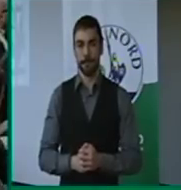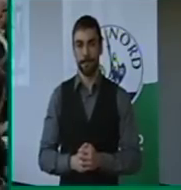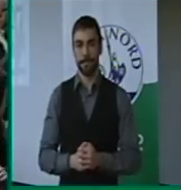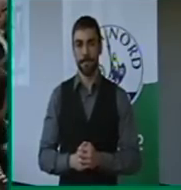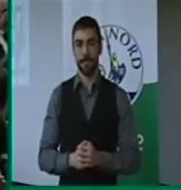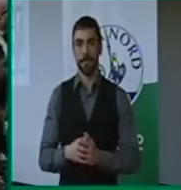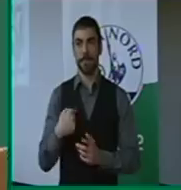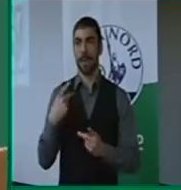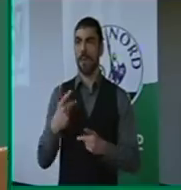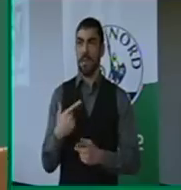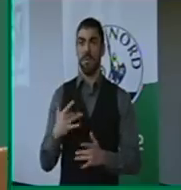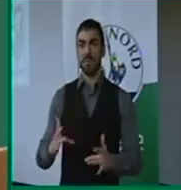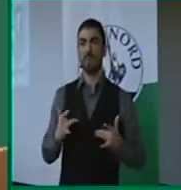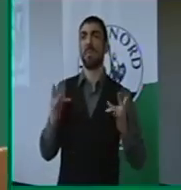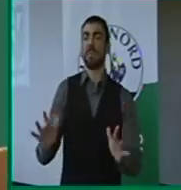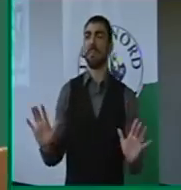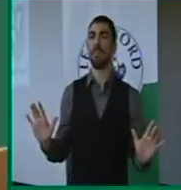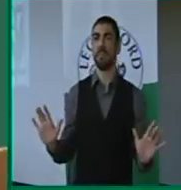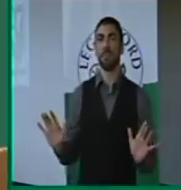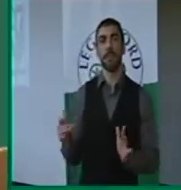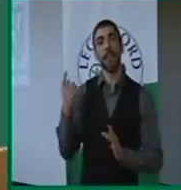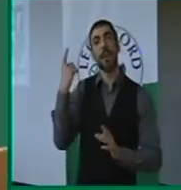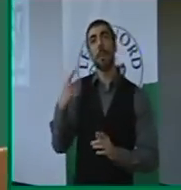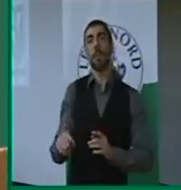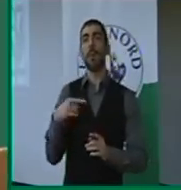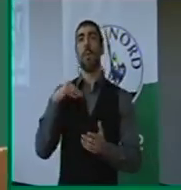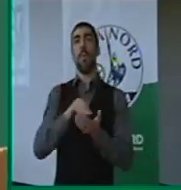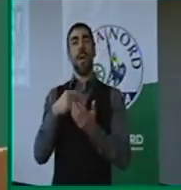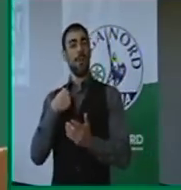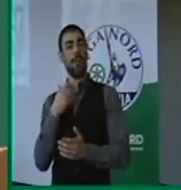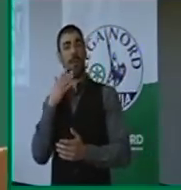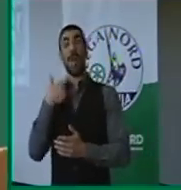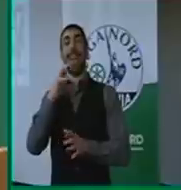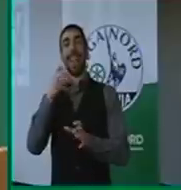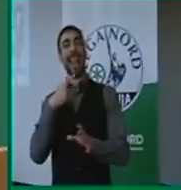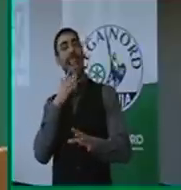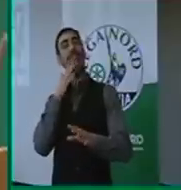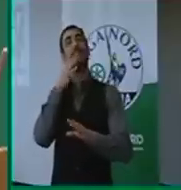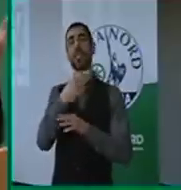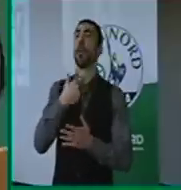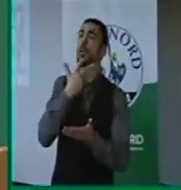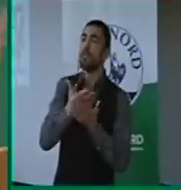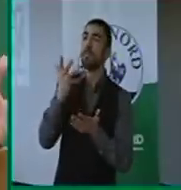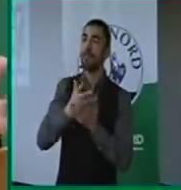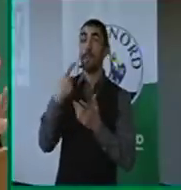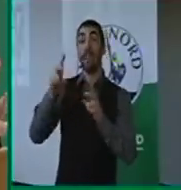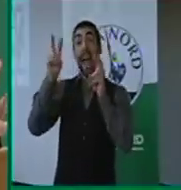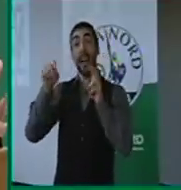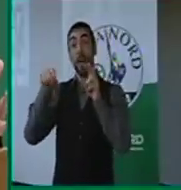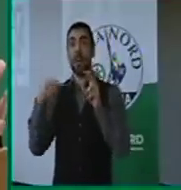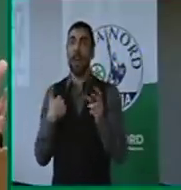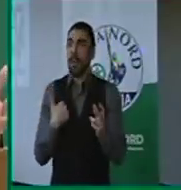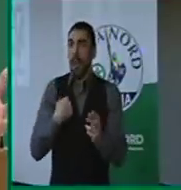Io sono Indignato sono Indignato quando ogni volta vado a parlare in televisione o cose di questo tipo su questi temi e vi dico